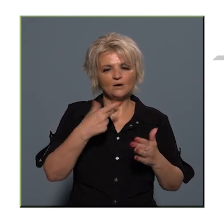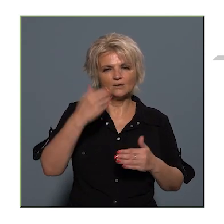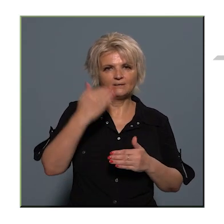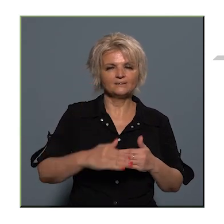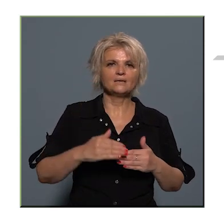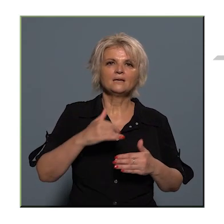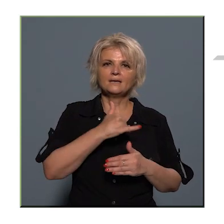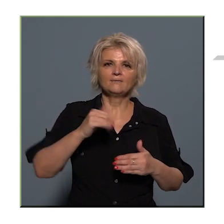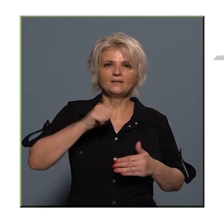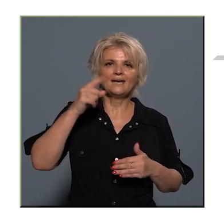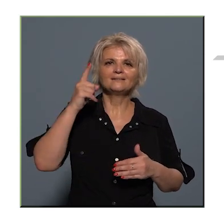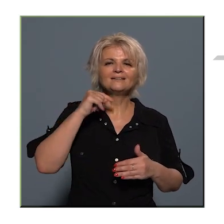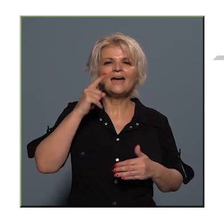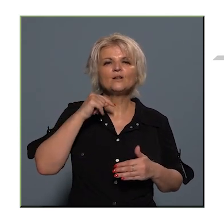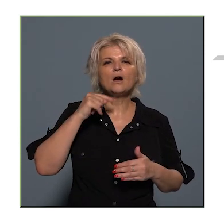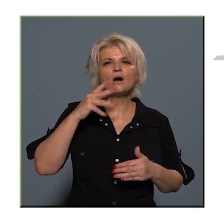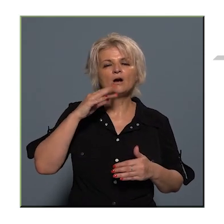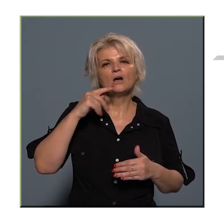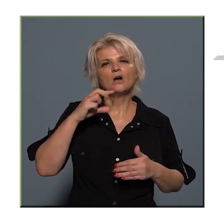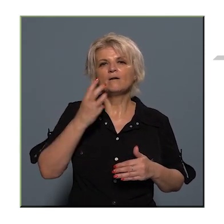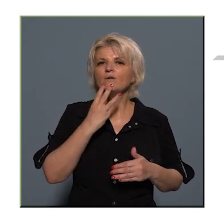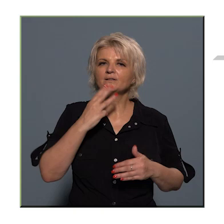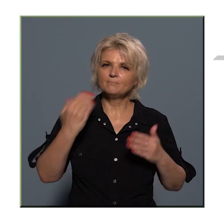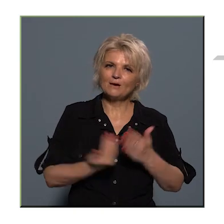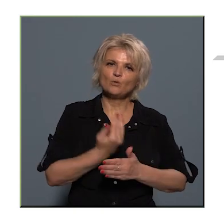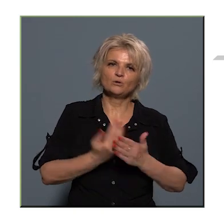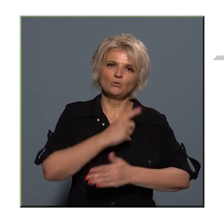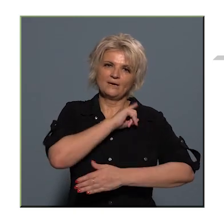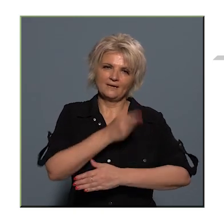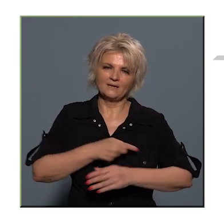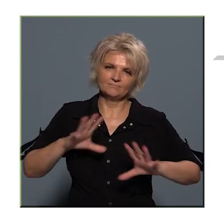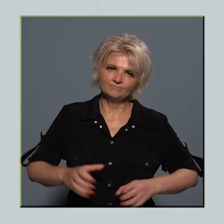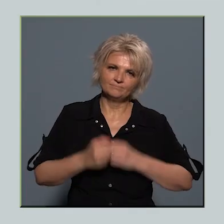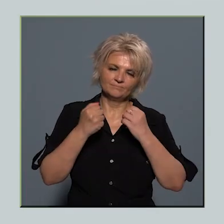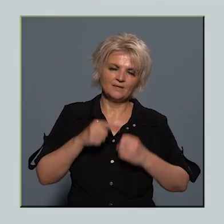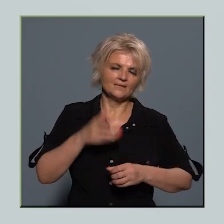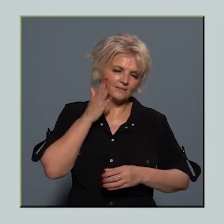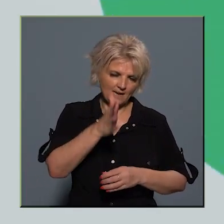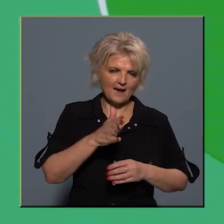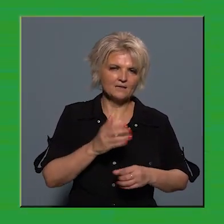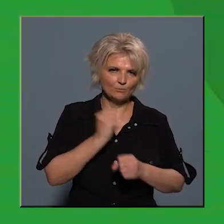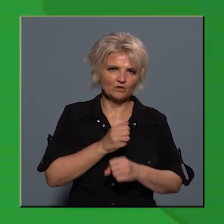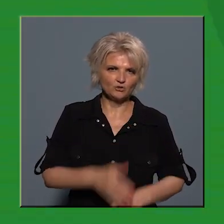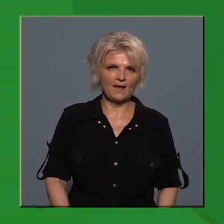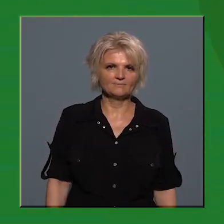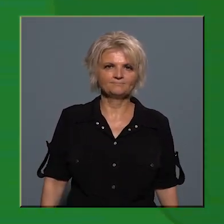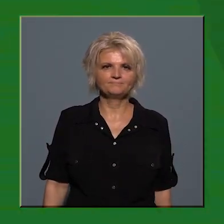teravatnyi megújuló energiakapacitást hozzon létre, irányadó lesz tehát ez a munka során.